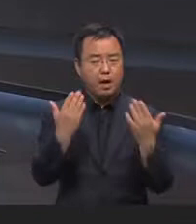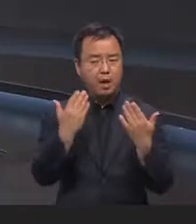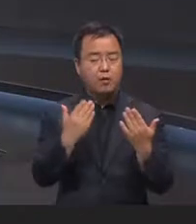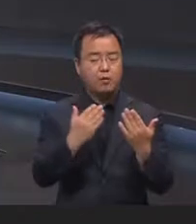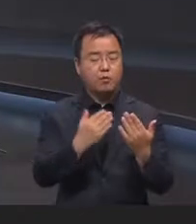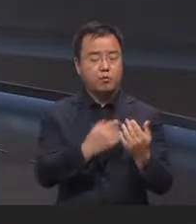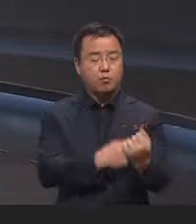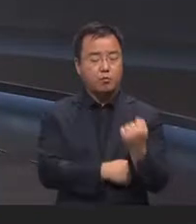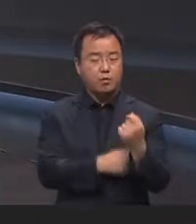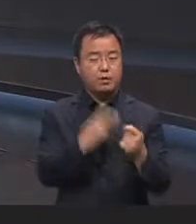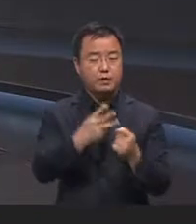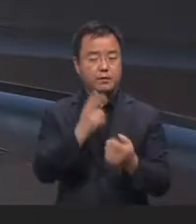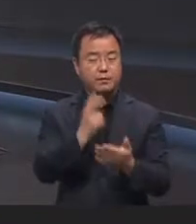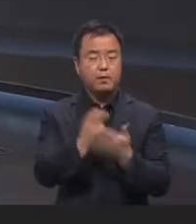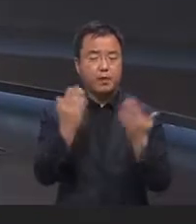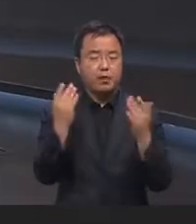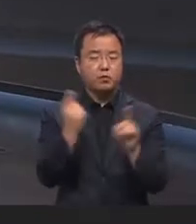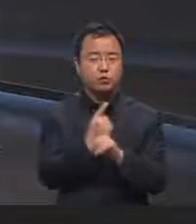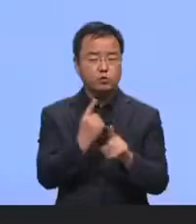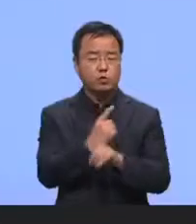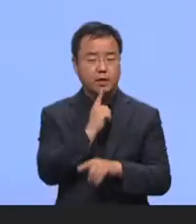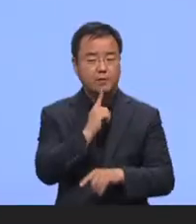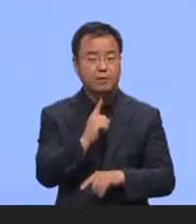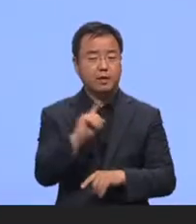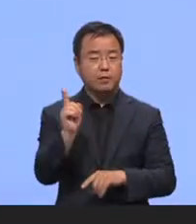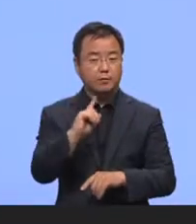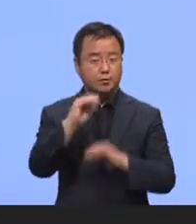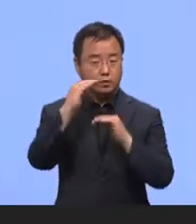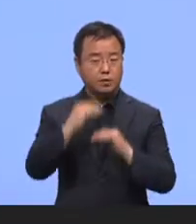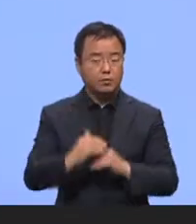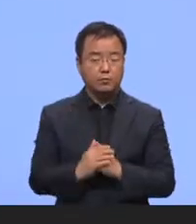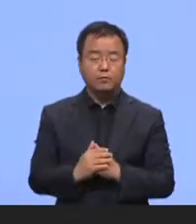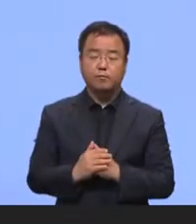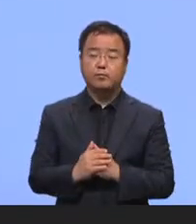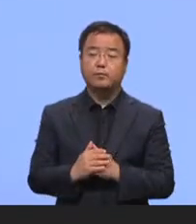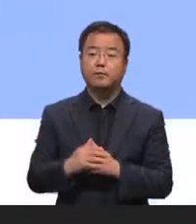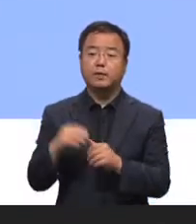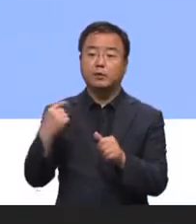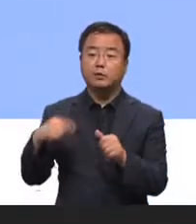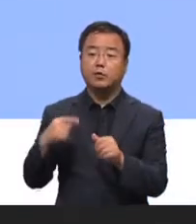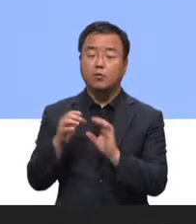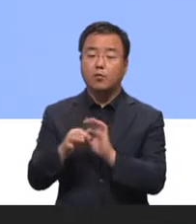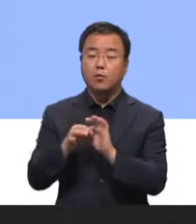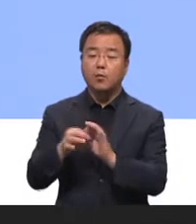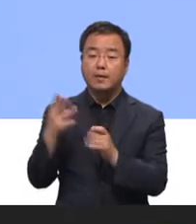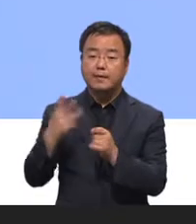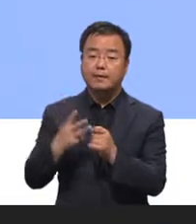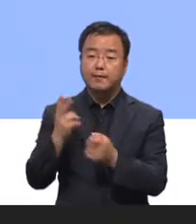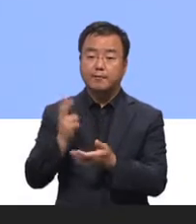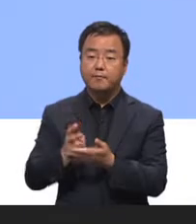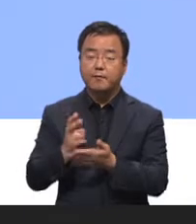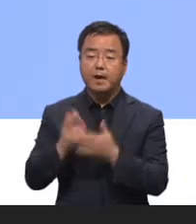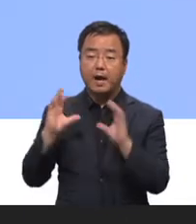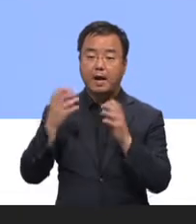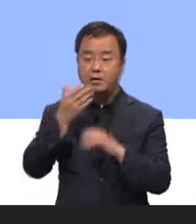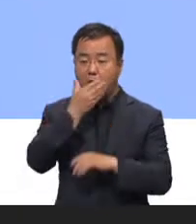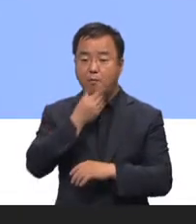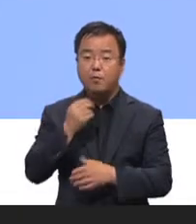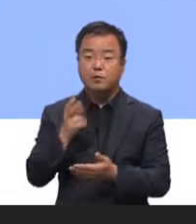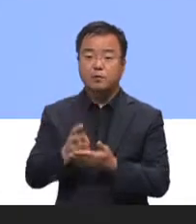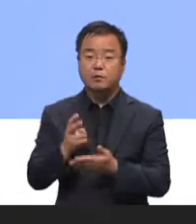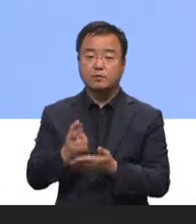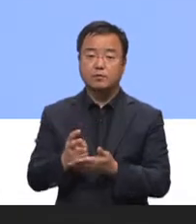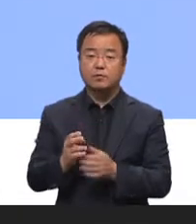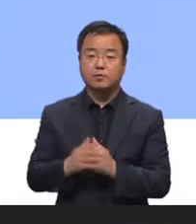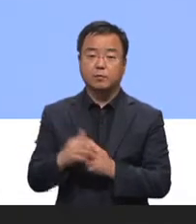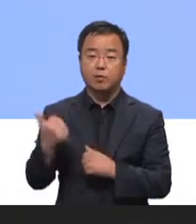리뉴얼을 말씀 하셨거든요 4 어떤 내용인지 좀 자세히 알려 주시죠 예 컨 3 법이라는 것은 이제 아동복지법 엄한